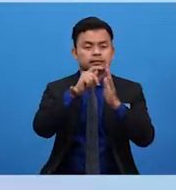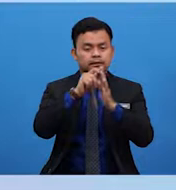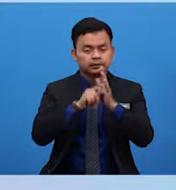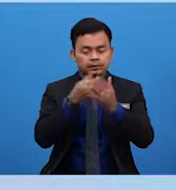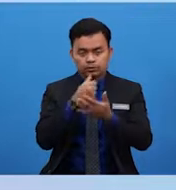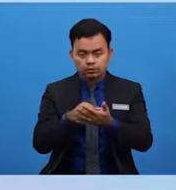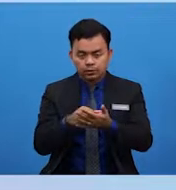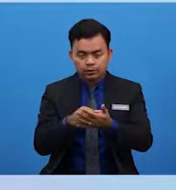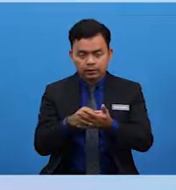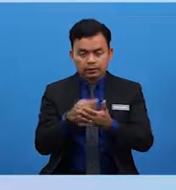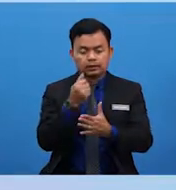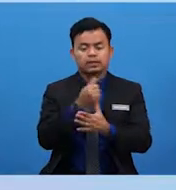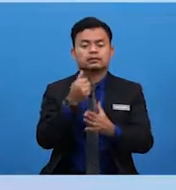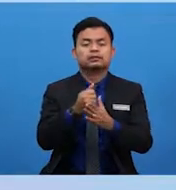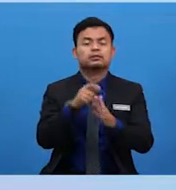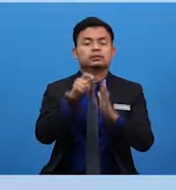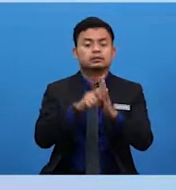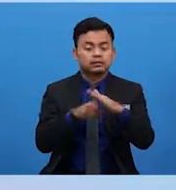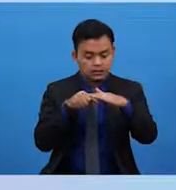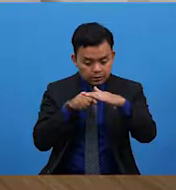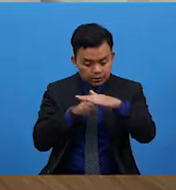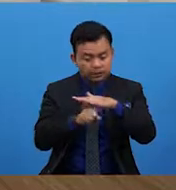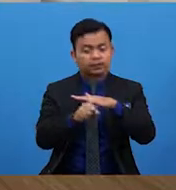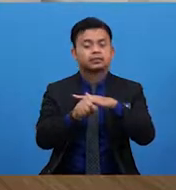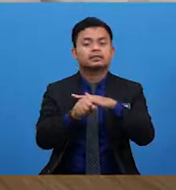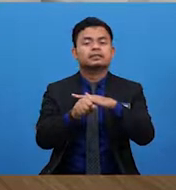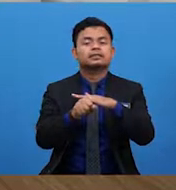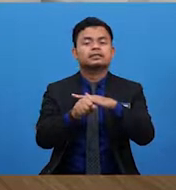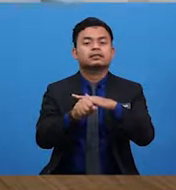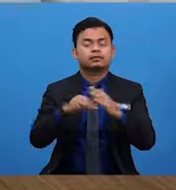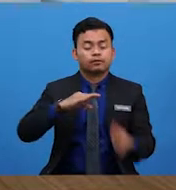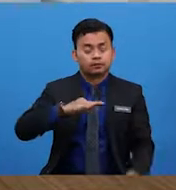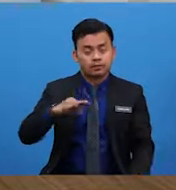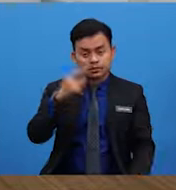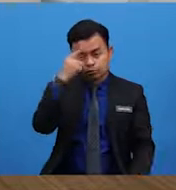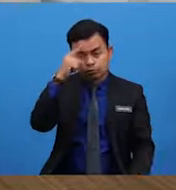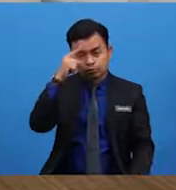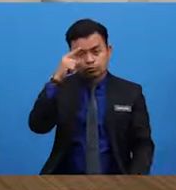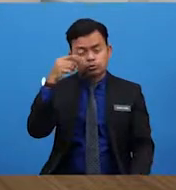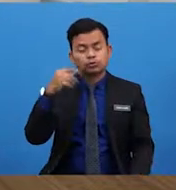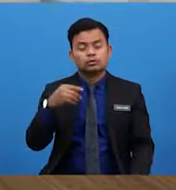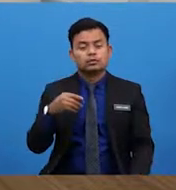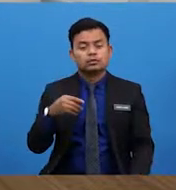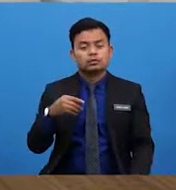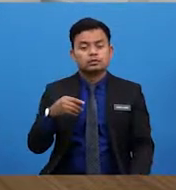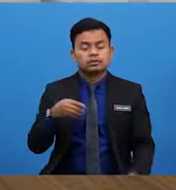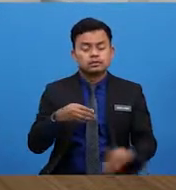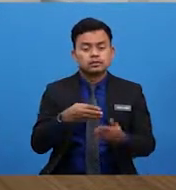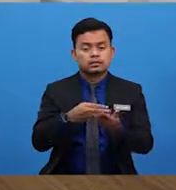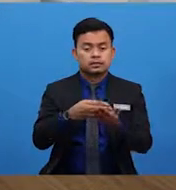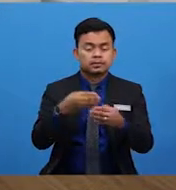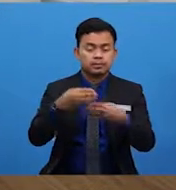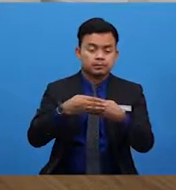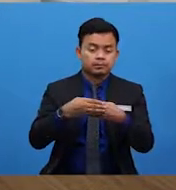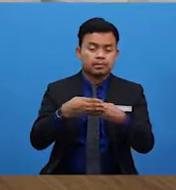ataupun fungsi dalam menyampaikan mistis itu sendiri oke terima kasih cuma sutradara karena para pelajar di luar sana telah memahami